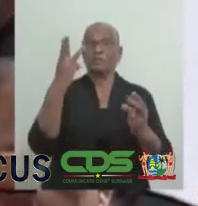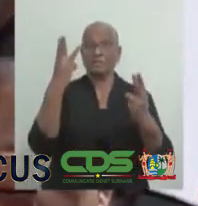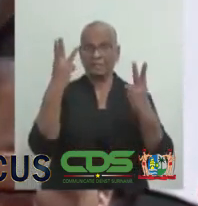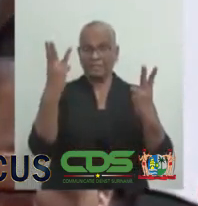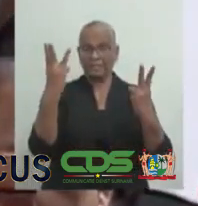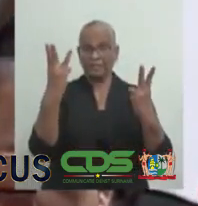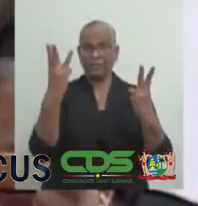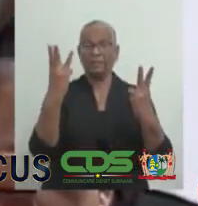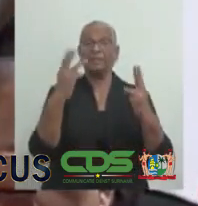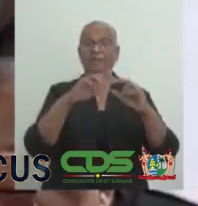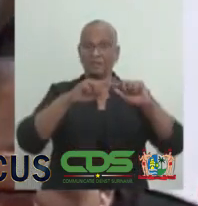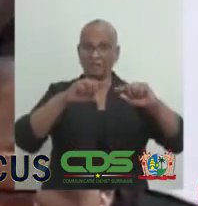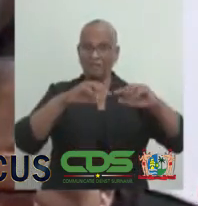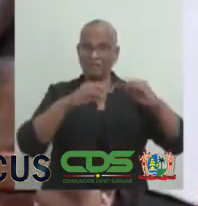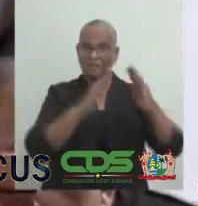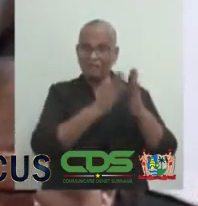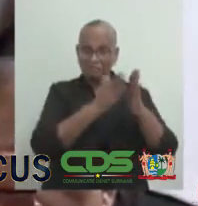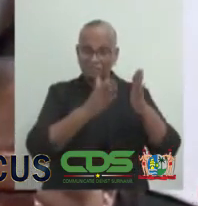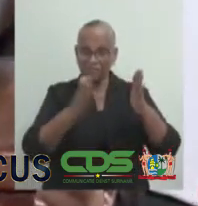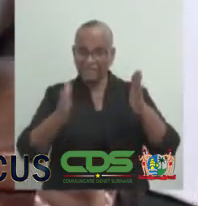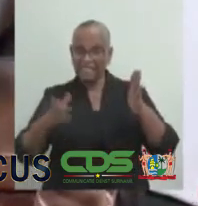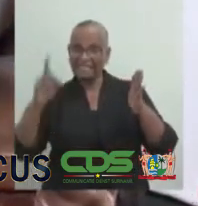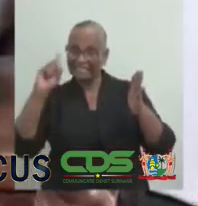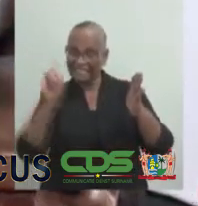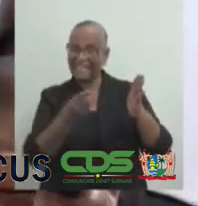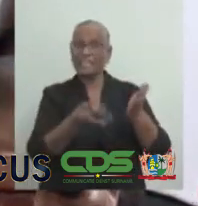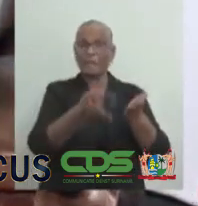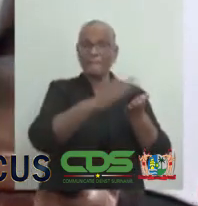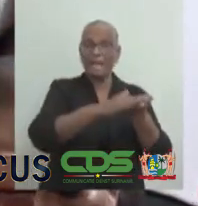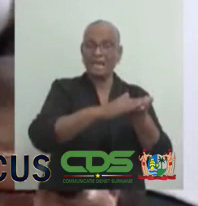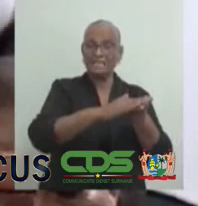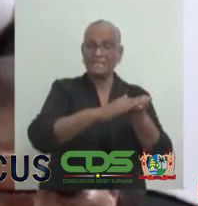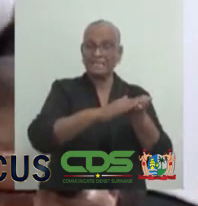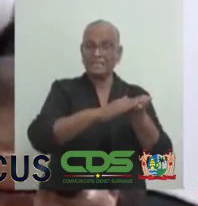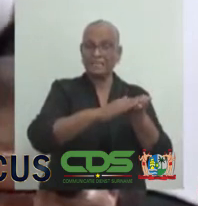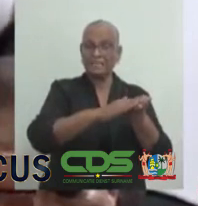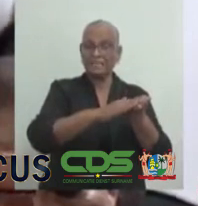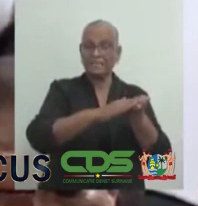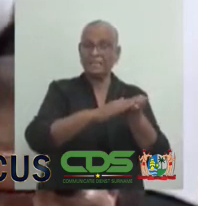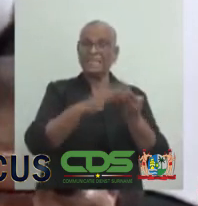in directe belasting uit